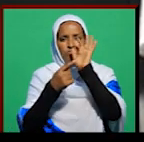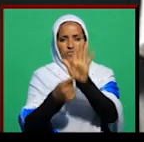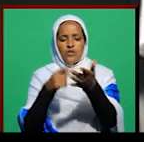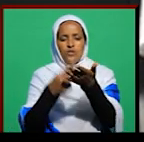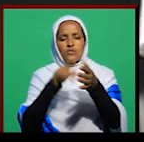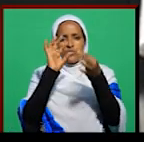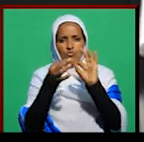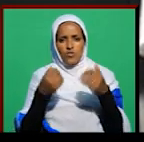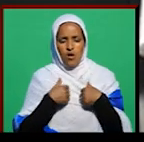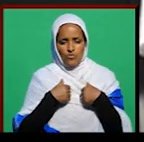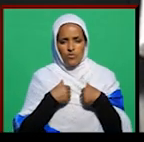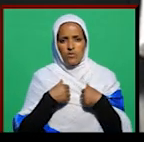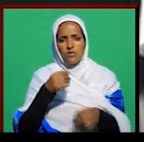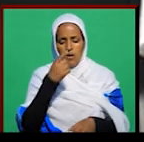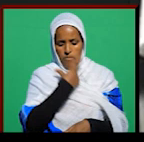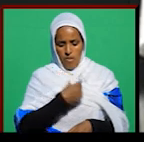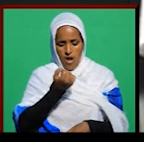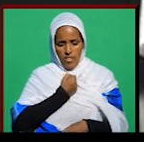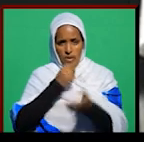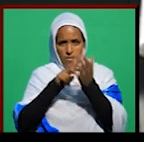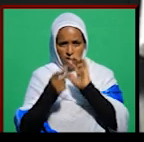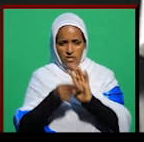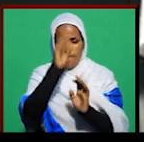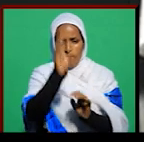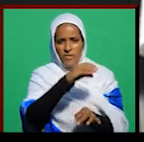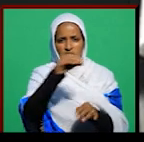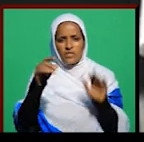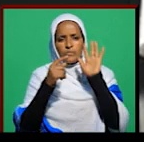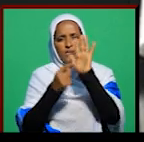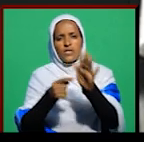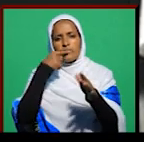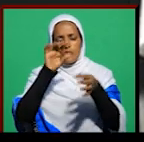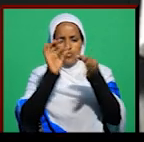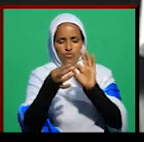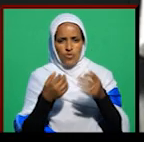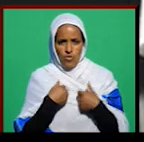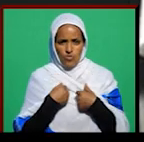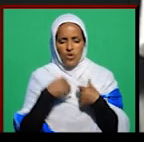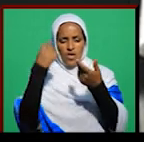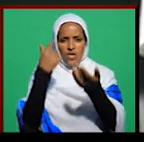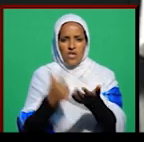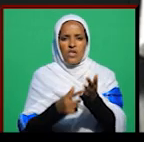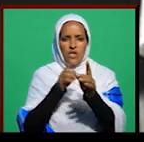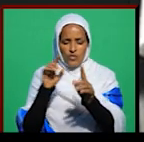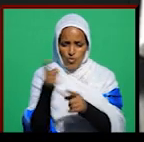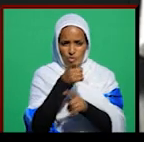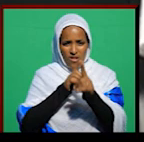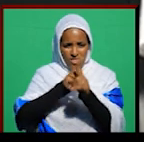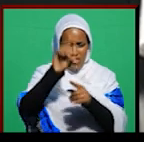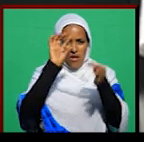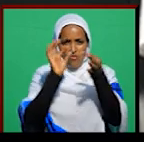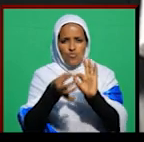እና እነዚህ ትርጉሞች አሉት። ማተብ ማለት ማይተም፣ መስቀል፣ ምልክት የሚሉ ትርጉሞች አሉተኝ። ይህ ሲሆን